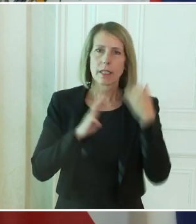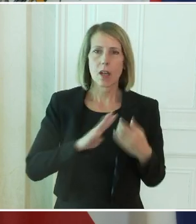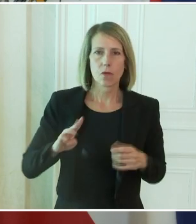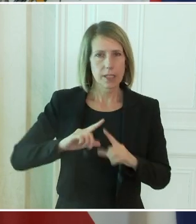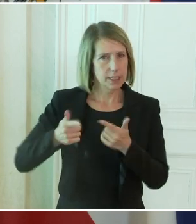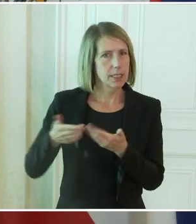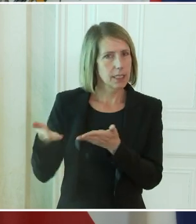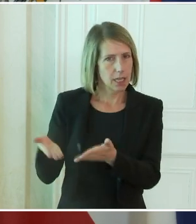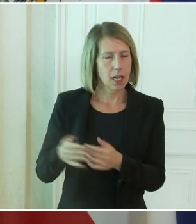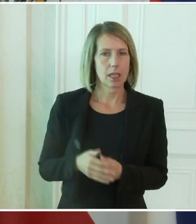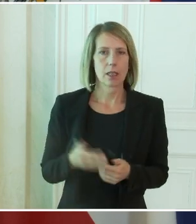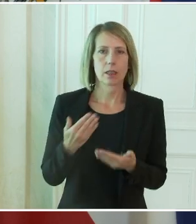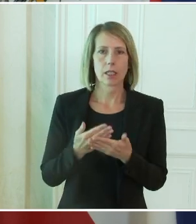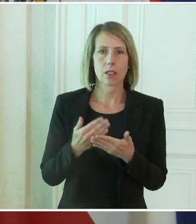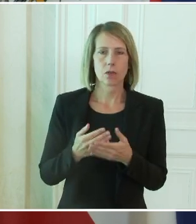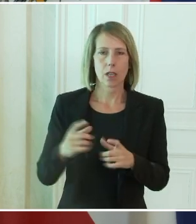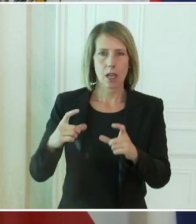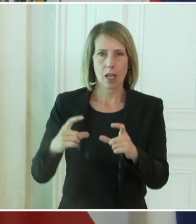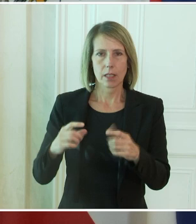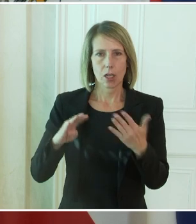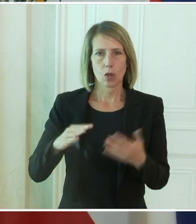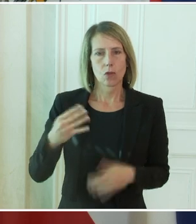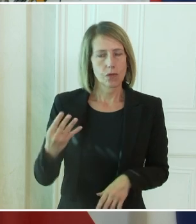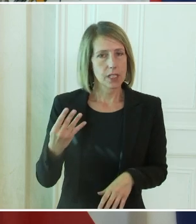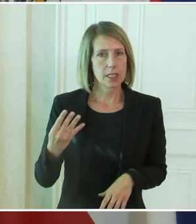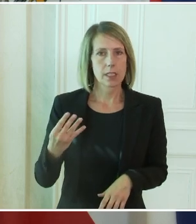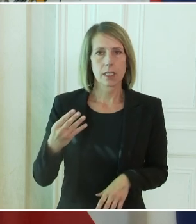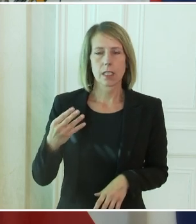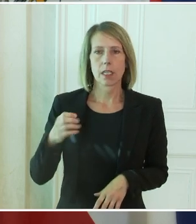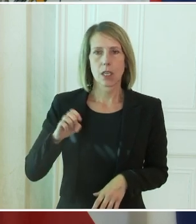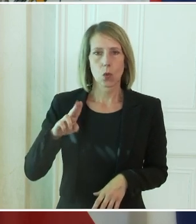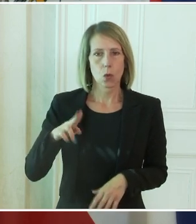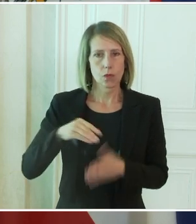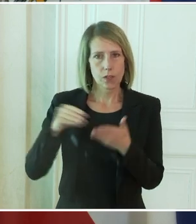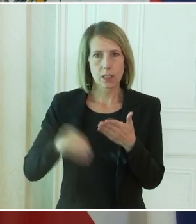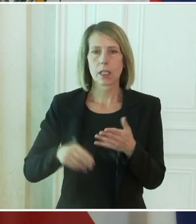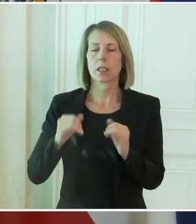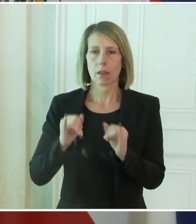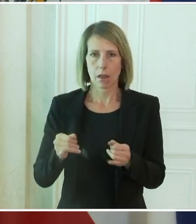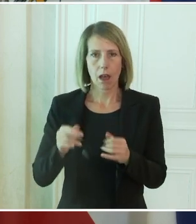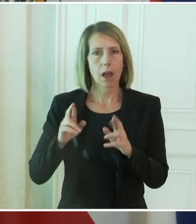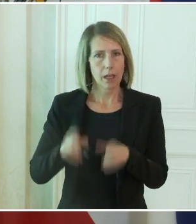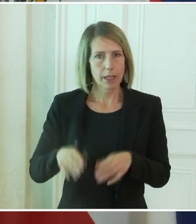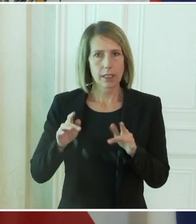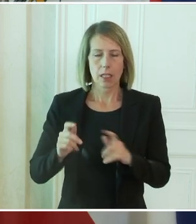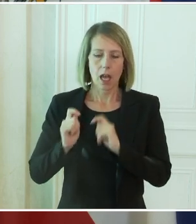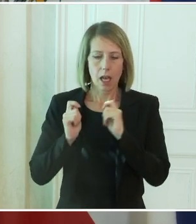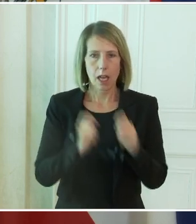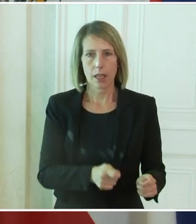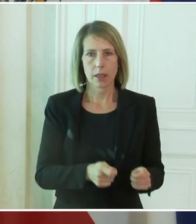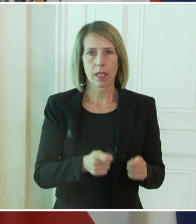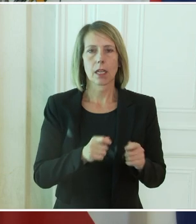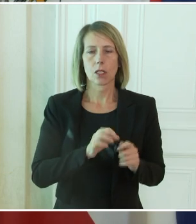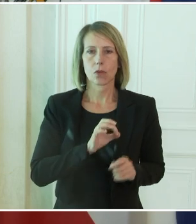und damit hat die Ukraine nach Artikel 49 der EU-Verträge auch jedes Recht, einen Antrag auf Mitgliedschaft in der Europäischen